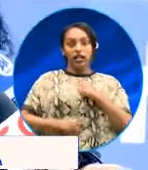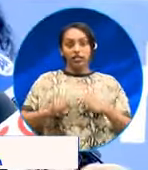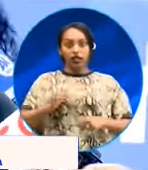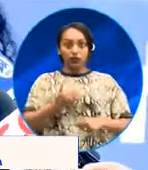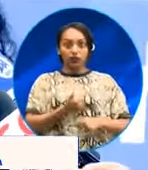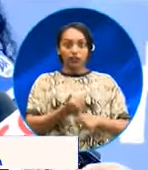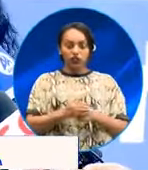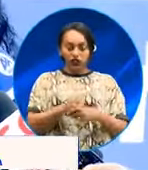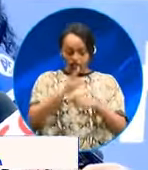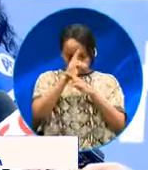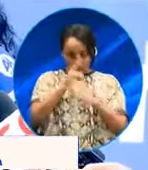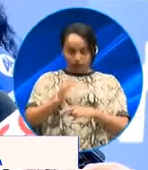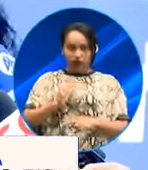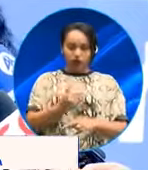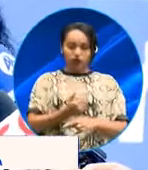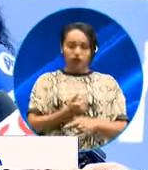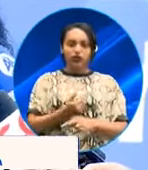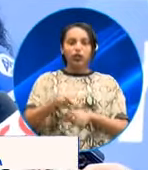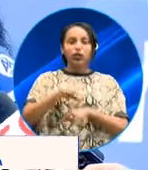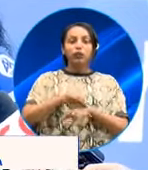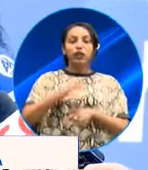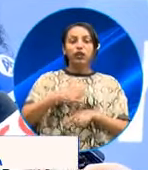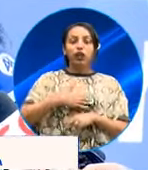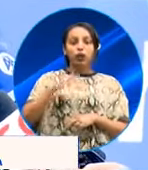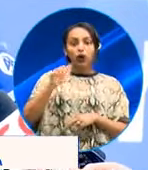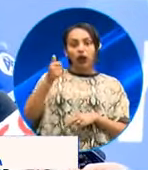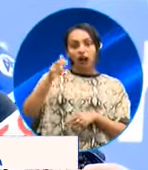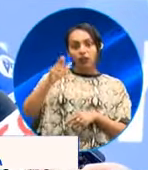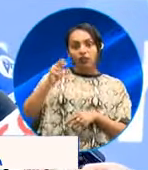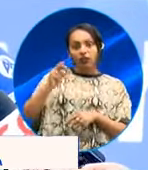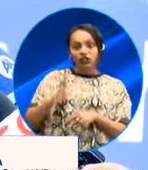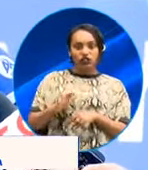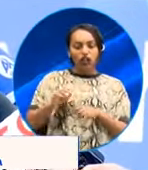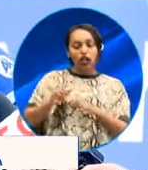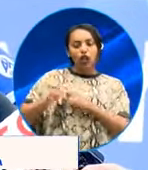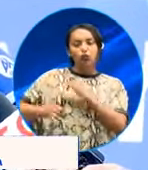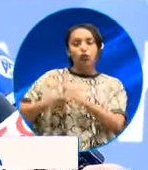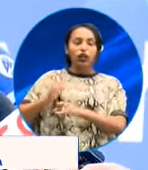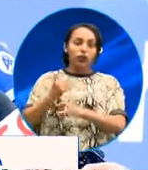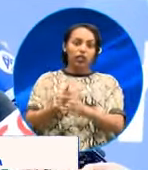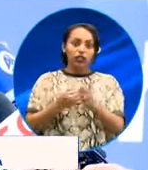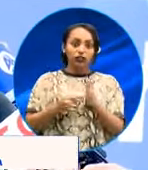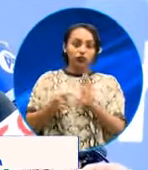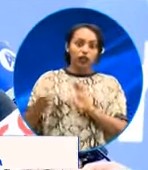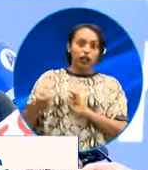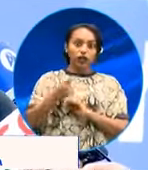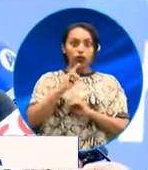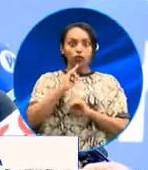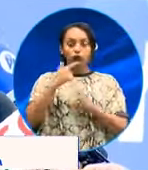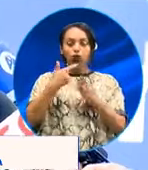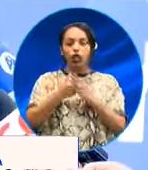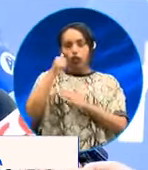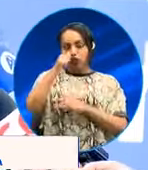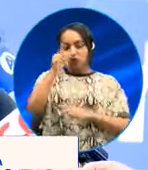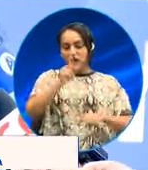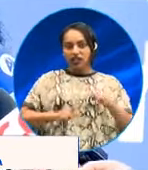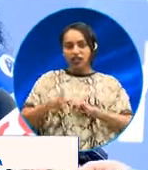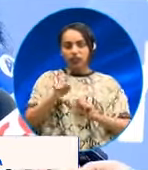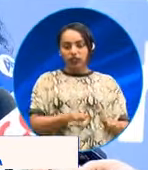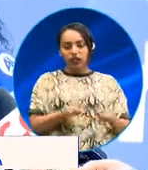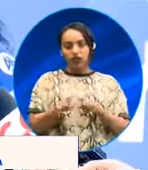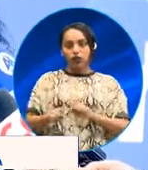ሰራዊታችን ክብራችን፣ ብሔራዊ አርማችን፣ የሉዓላዊነታችን መገለጫ መሆኑን ነው። የኢትዮጵያ ህዝብ